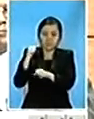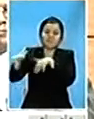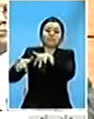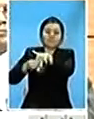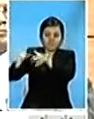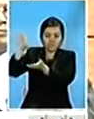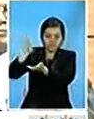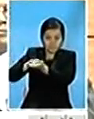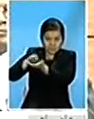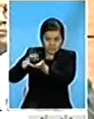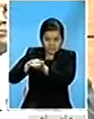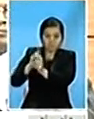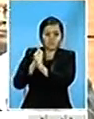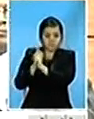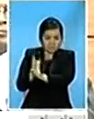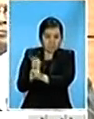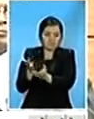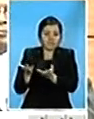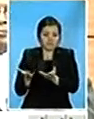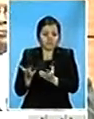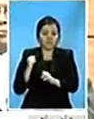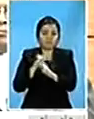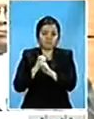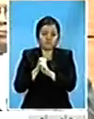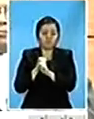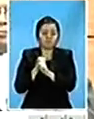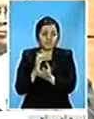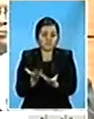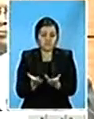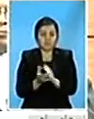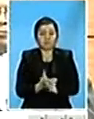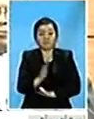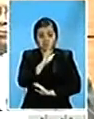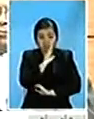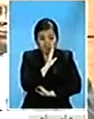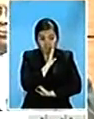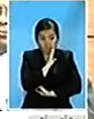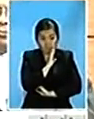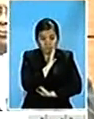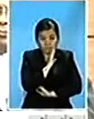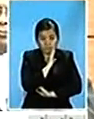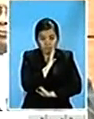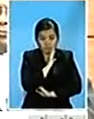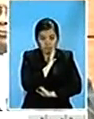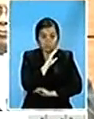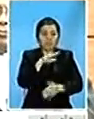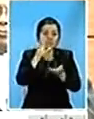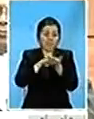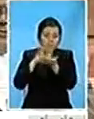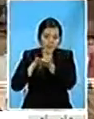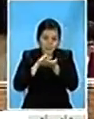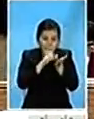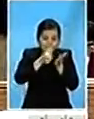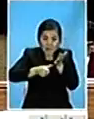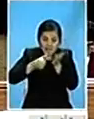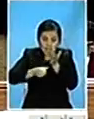ต้องรับภาระนั้นเพิ่มขึ้นแต่สมมุตินะครับสมมุติว่าการจัดเก็บภาษีทั้งหมดเนี่ย